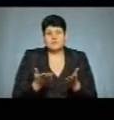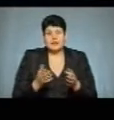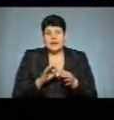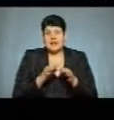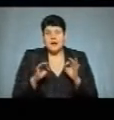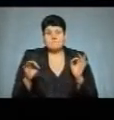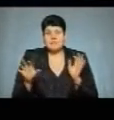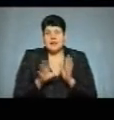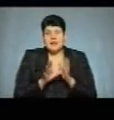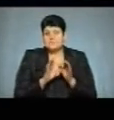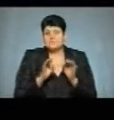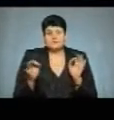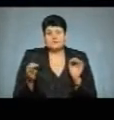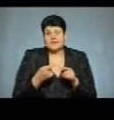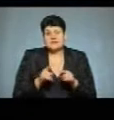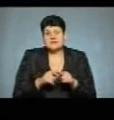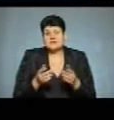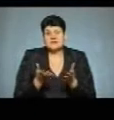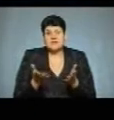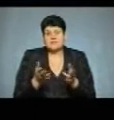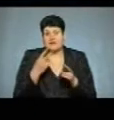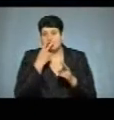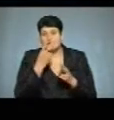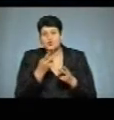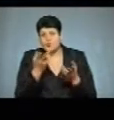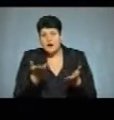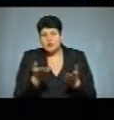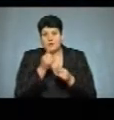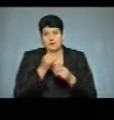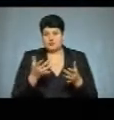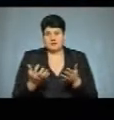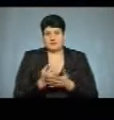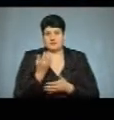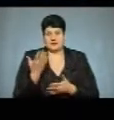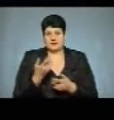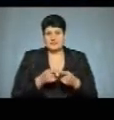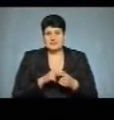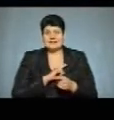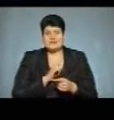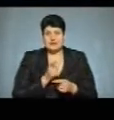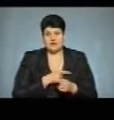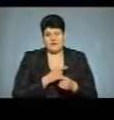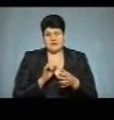кабель – це такі речі, які візуально його неможливо виявити, тим більше це силовий кабель.